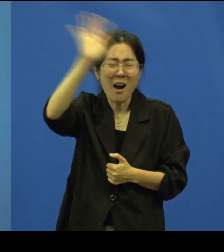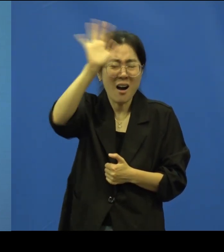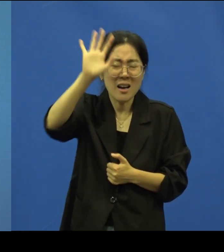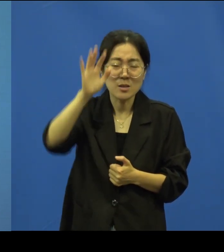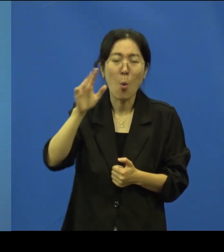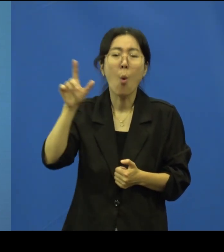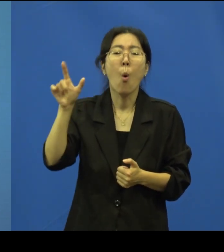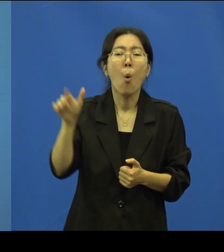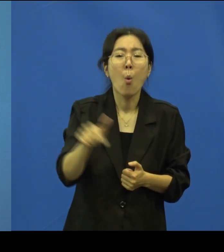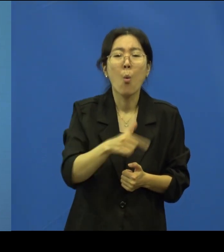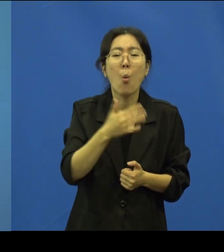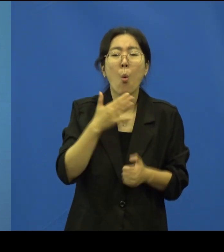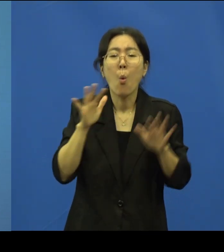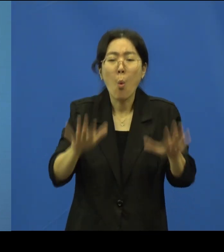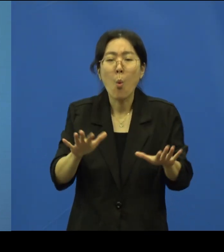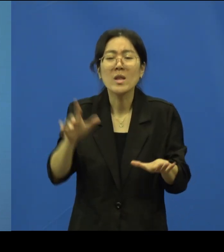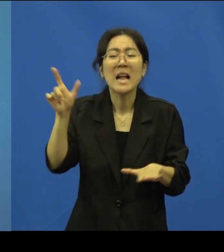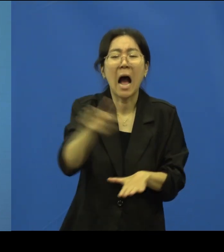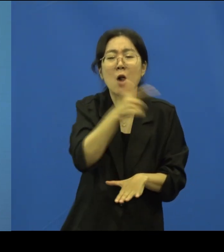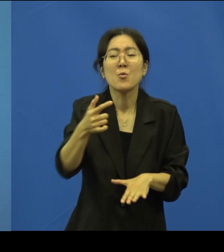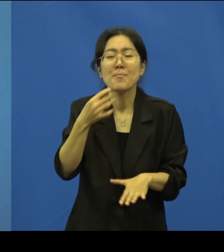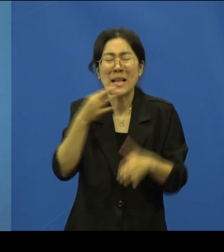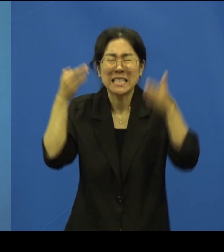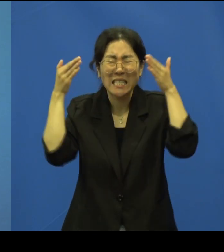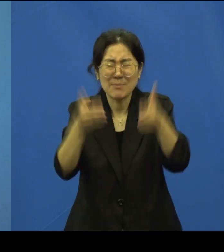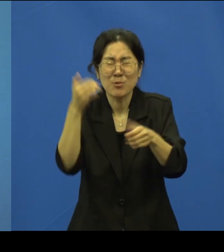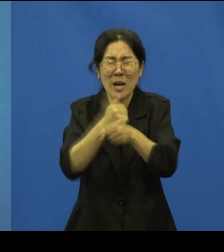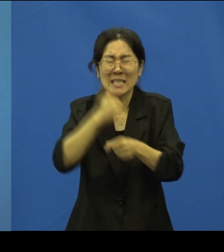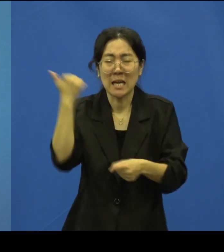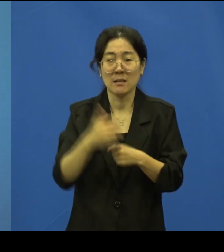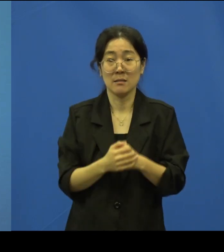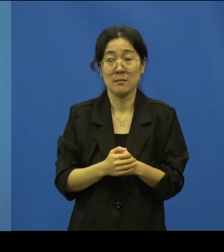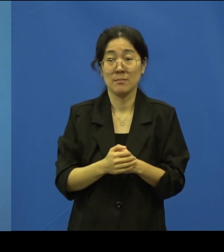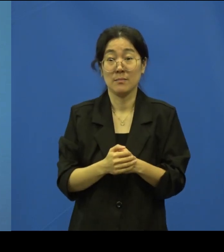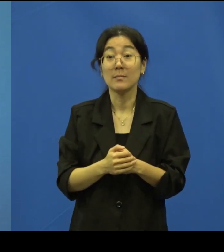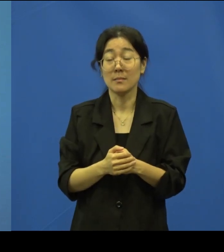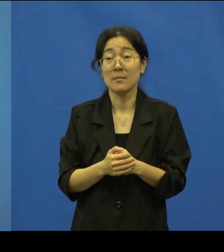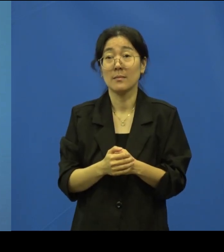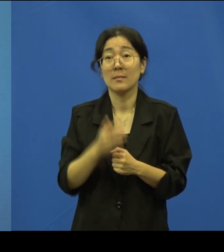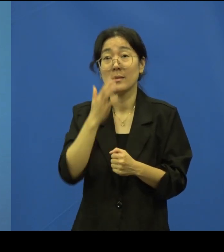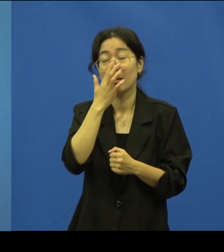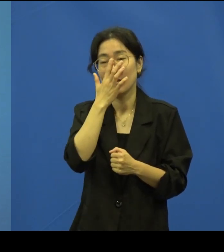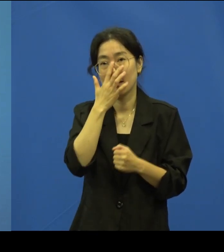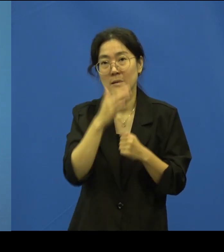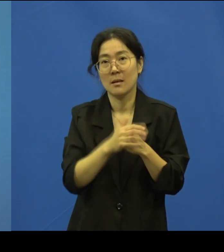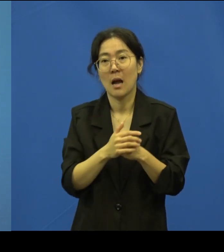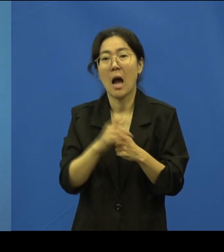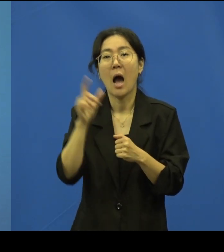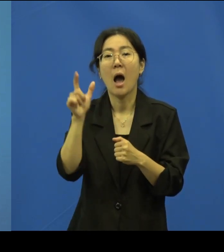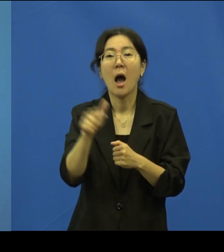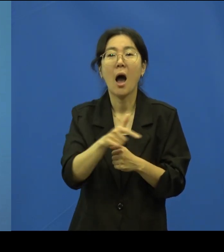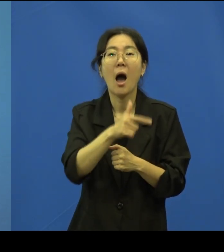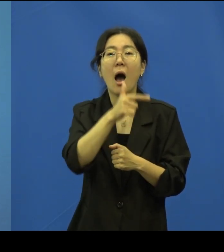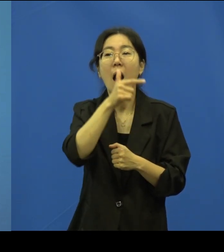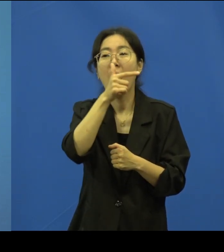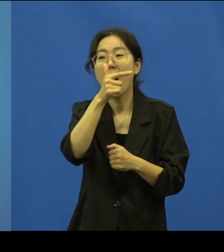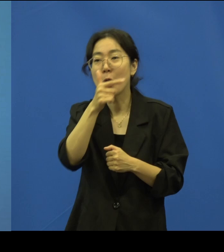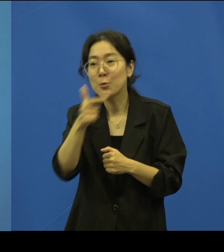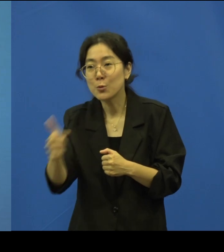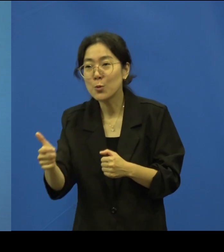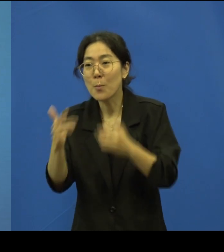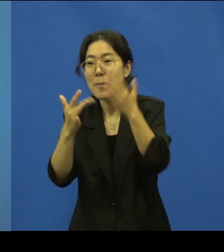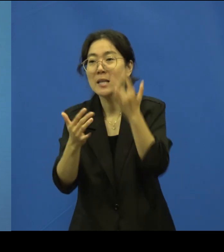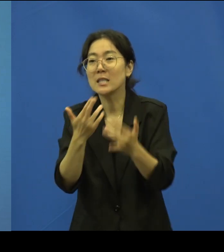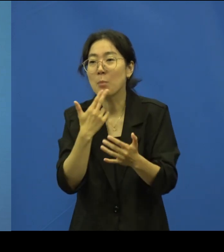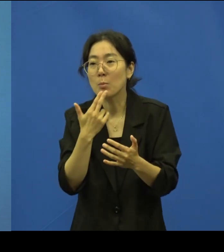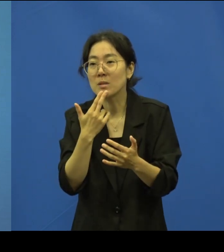떴어요. 오늘만 살자. 진짜 하나님은 단 하루도 안 빼고 오늘을 살게